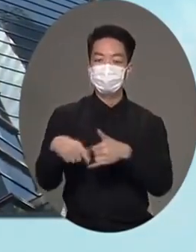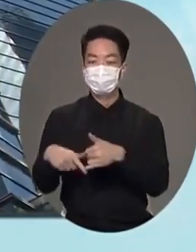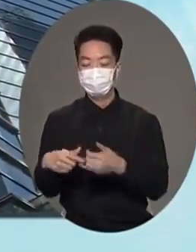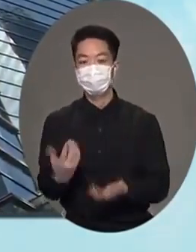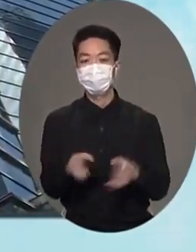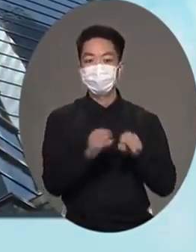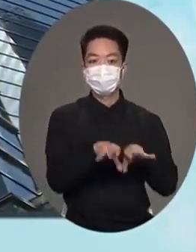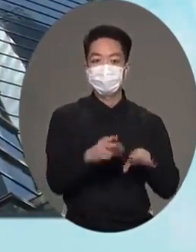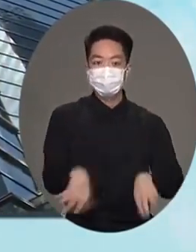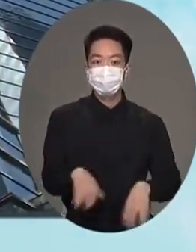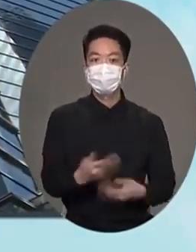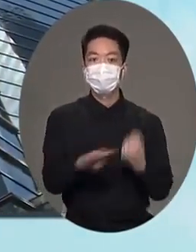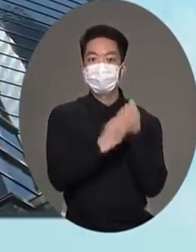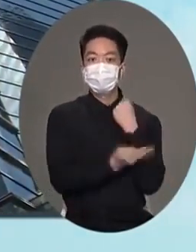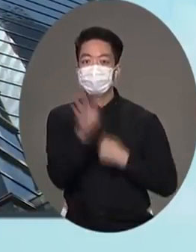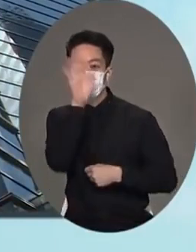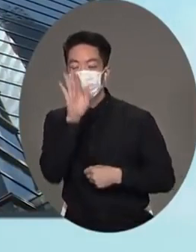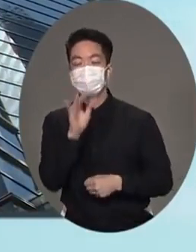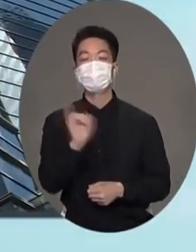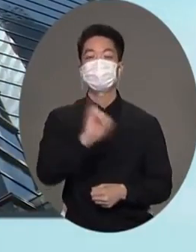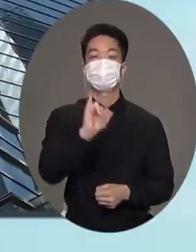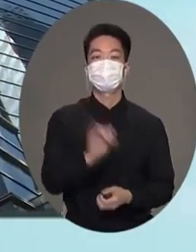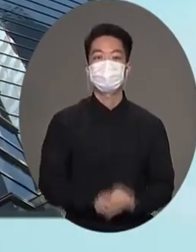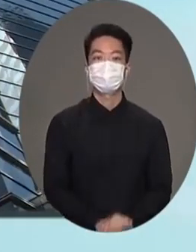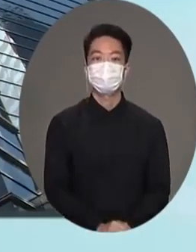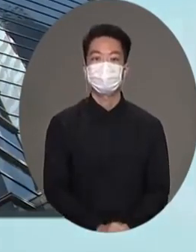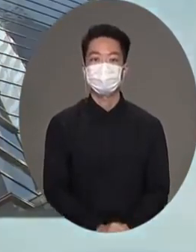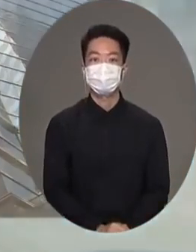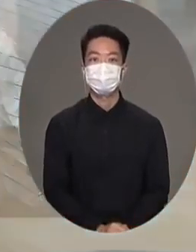解散逍遙法外。香港電台記者邝展報道。